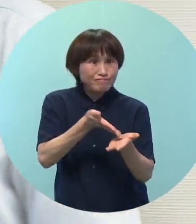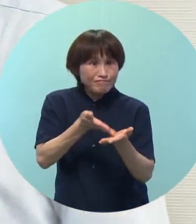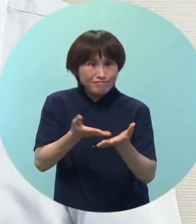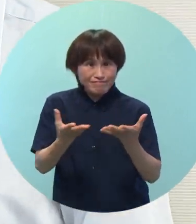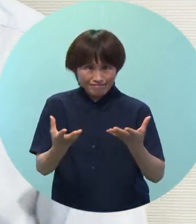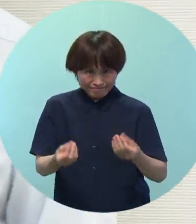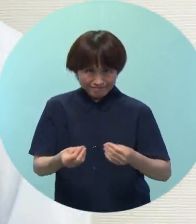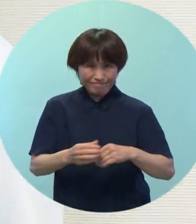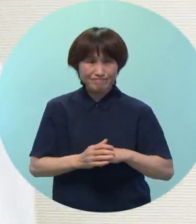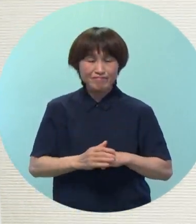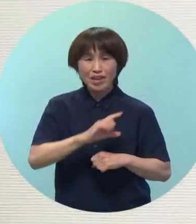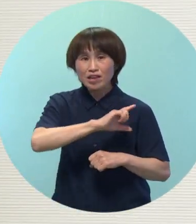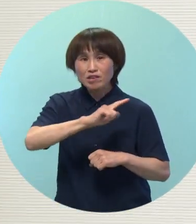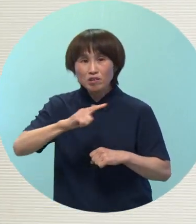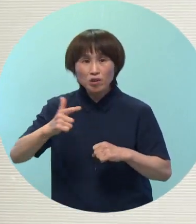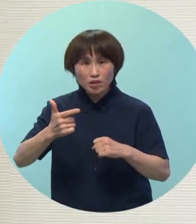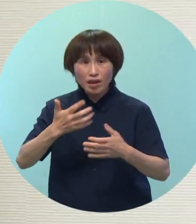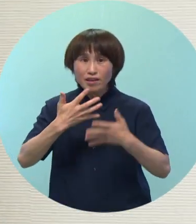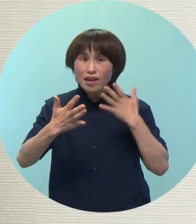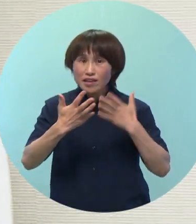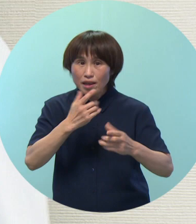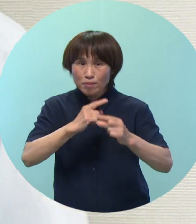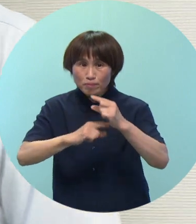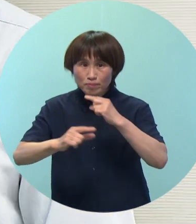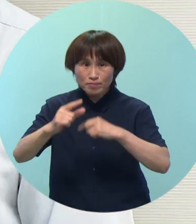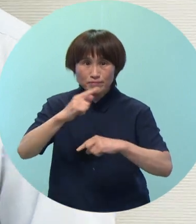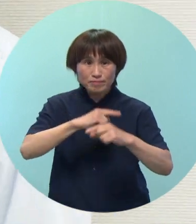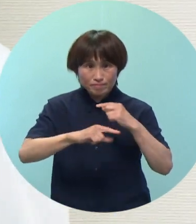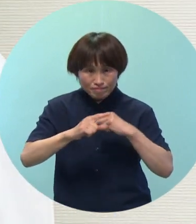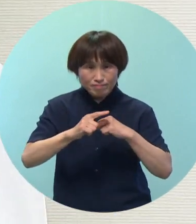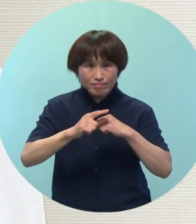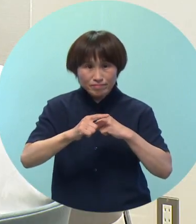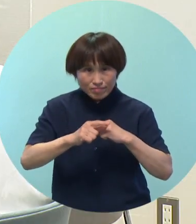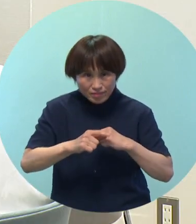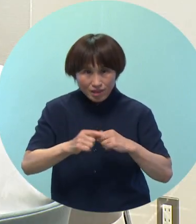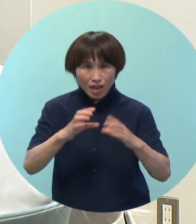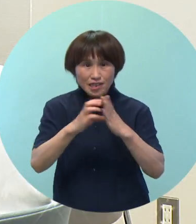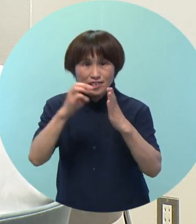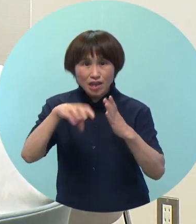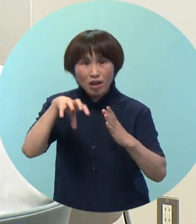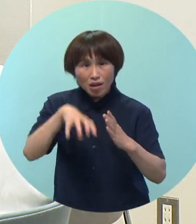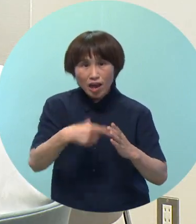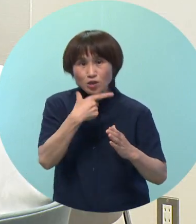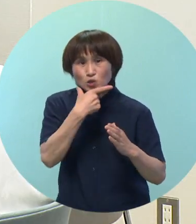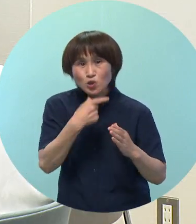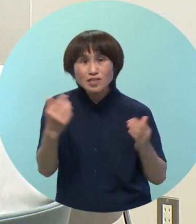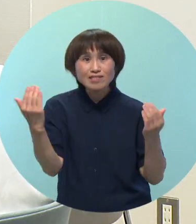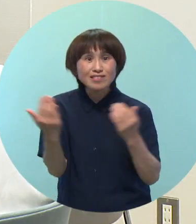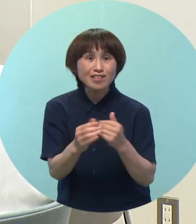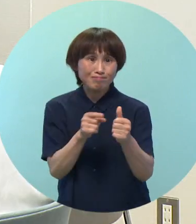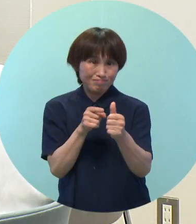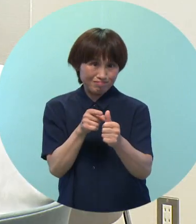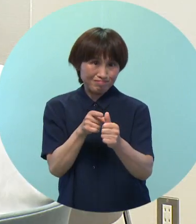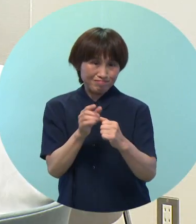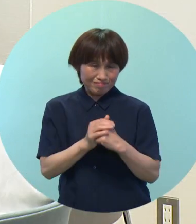いろんな経験をして石川がもっと好きになったというガブリエルさん、将来の目標